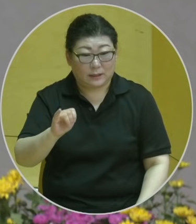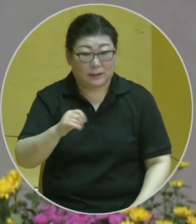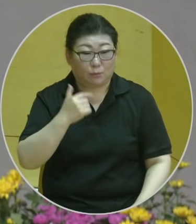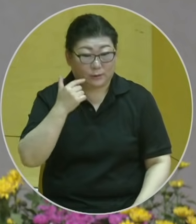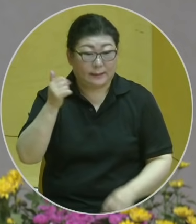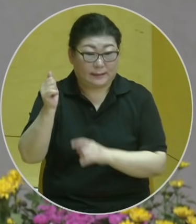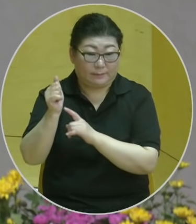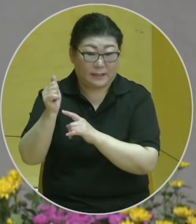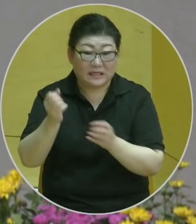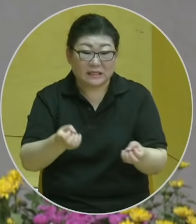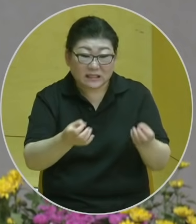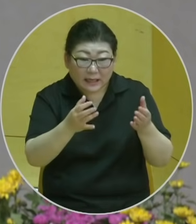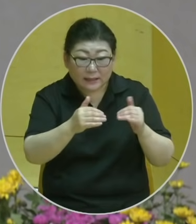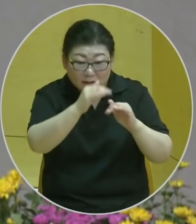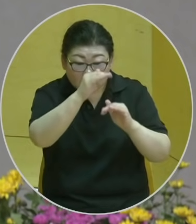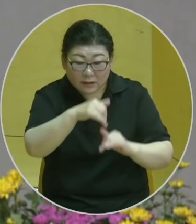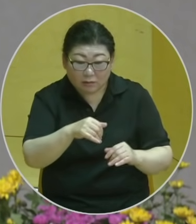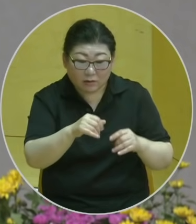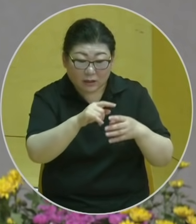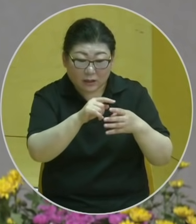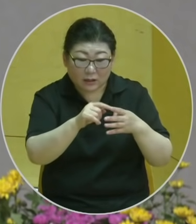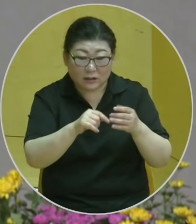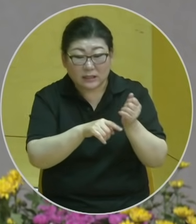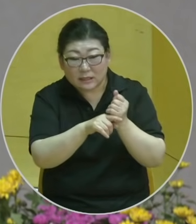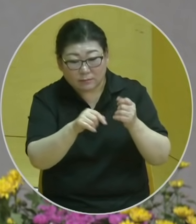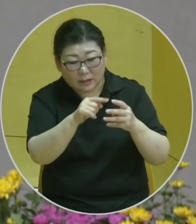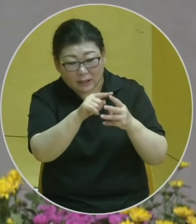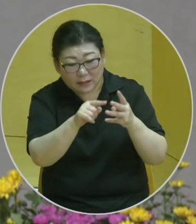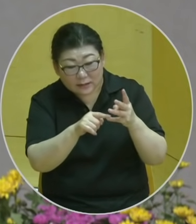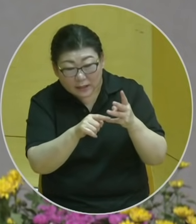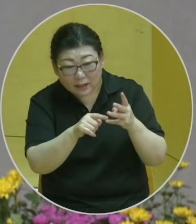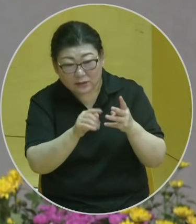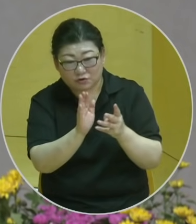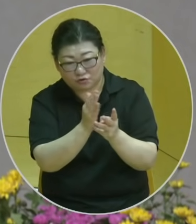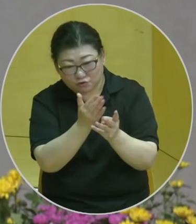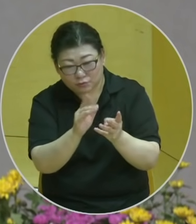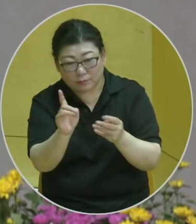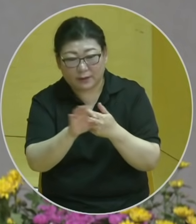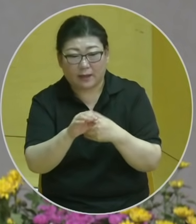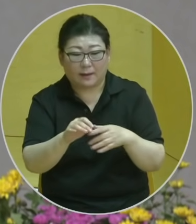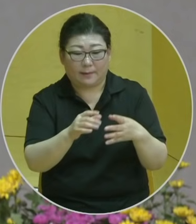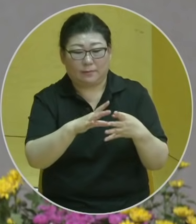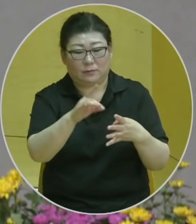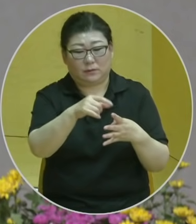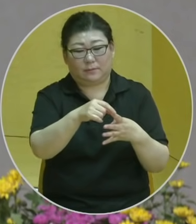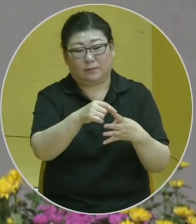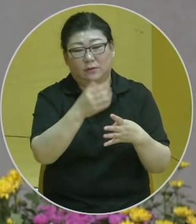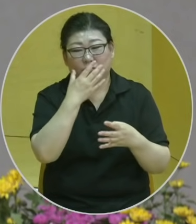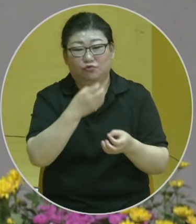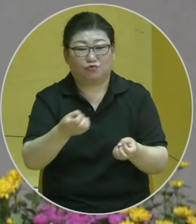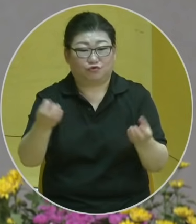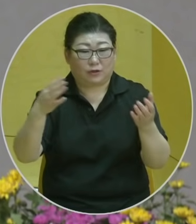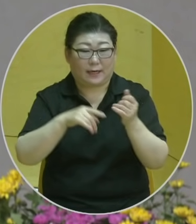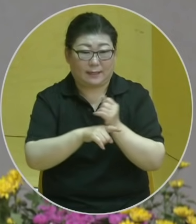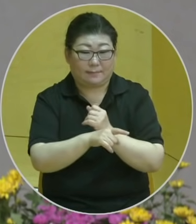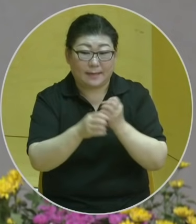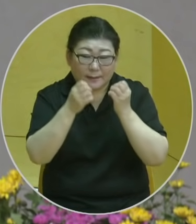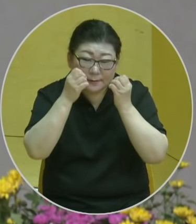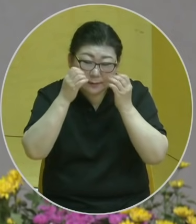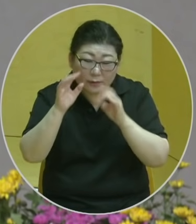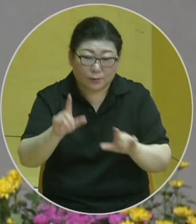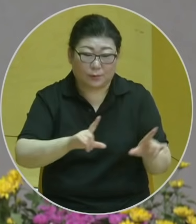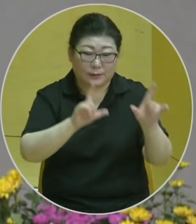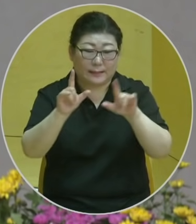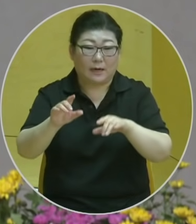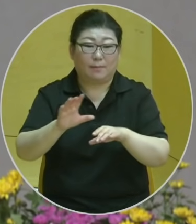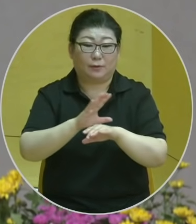표현을 했습니다. 먼저 축하의 의미가 있다는 것입니다. 이 잔치는 새로운 삶의 출발로 이전에